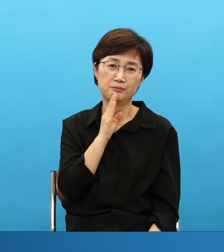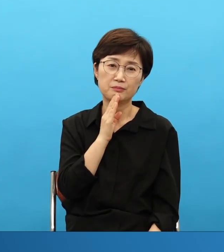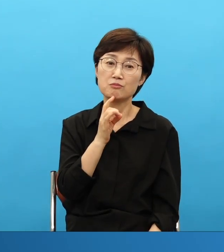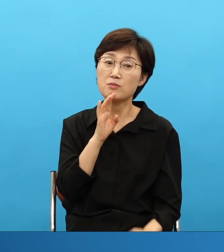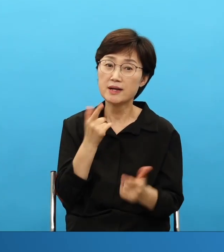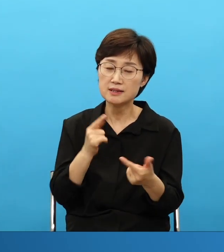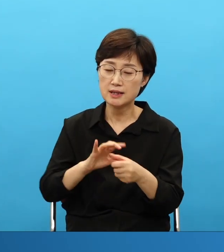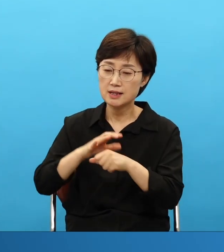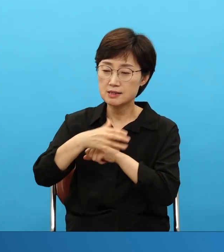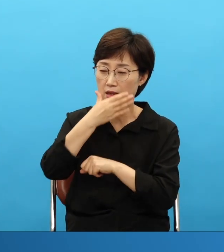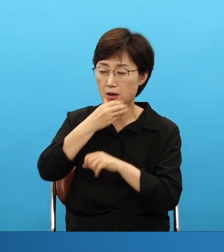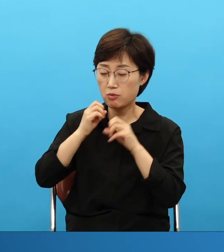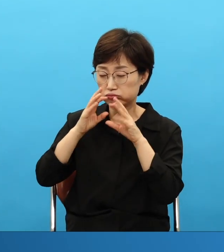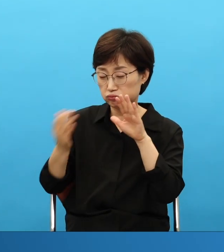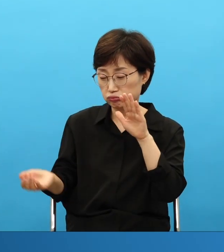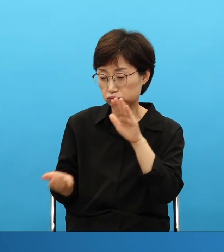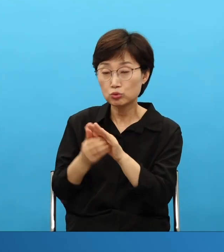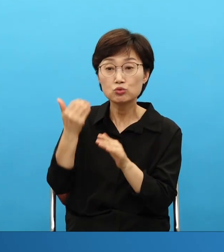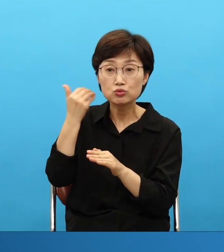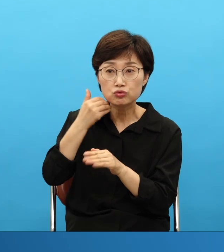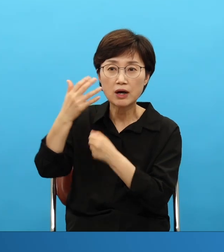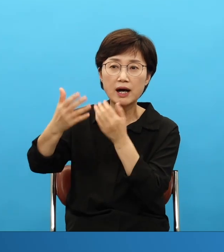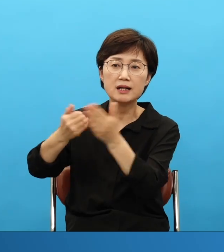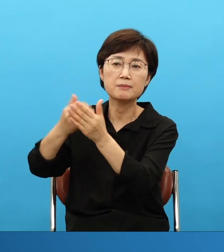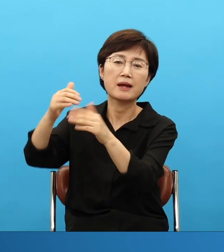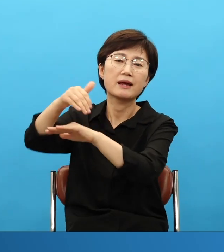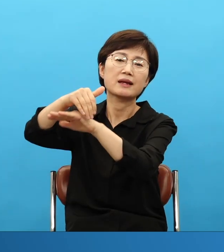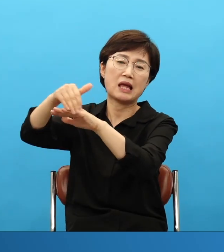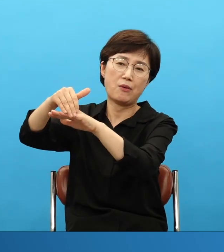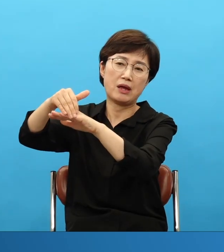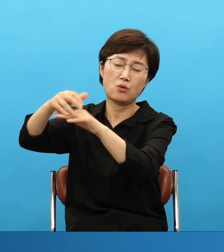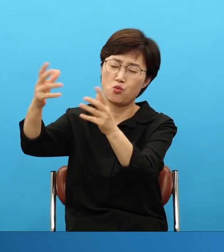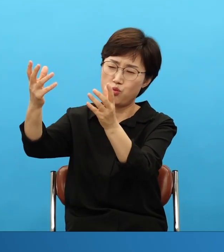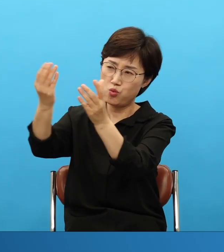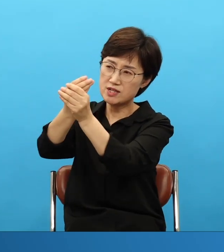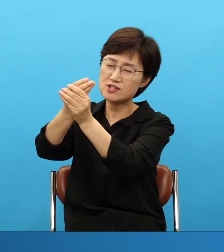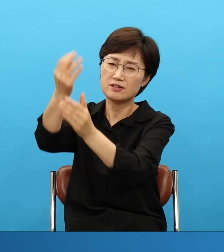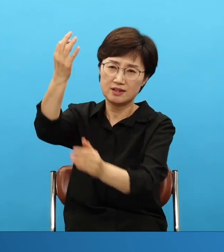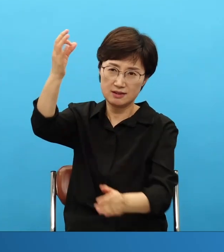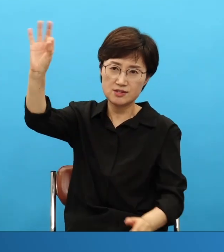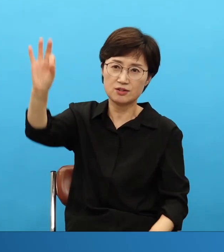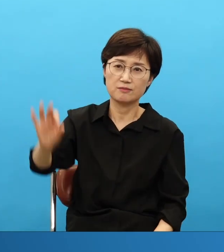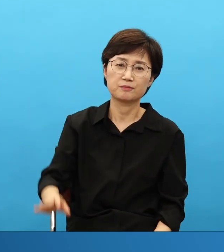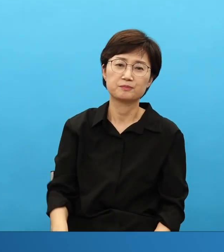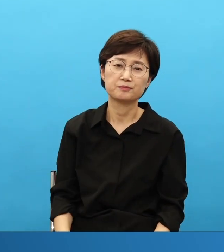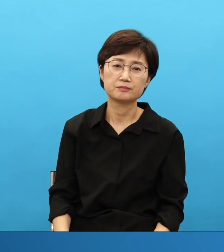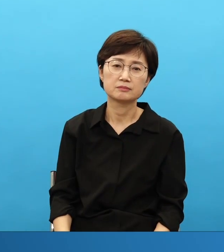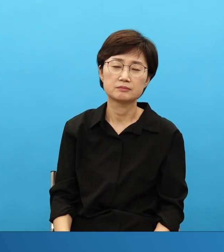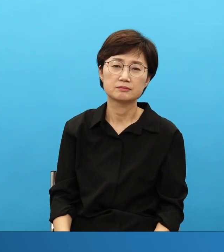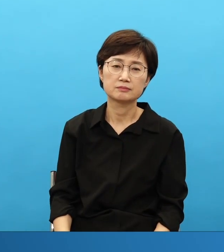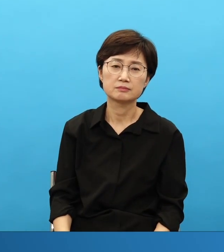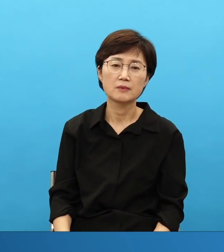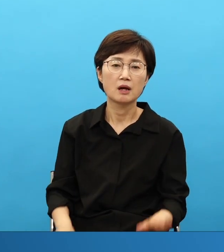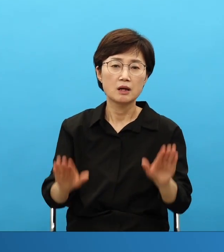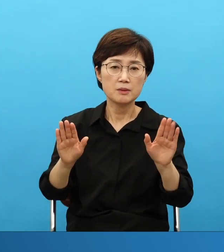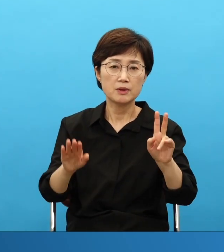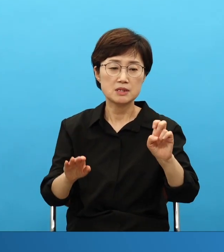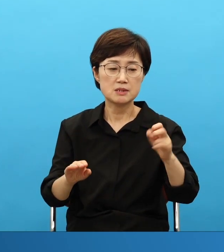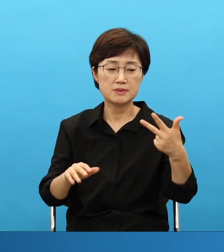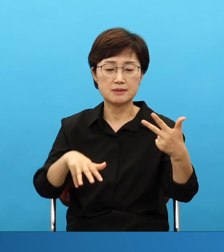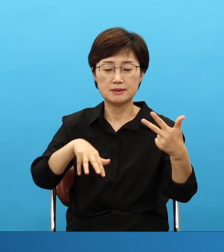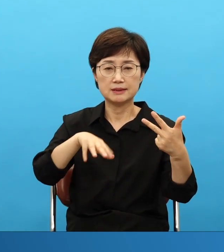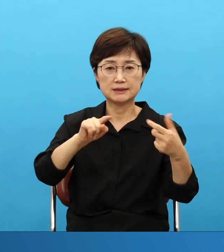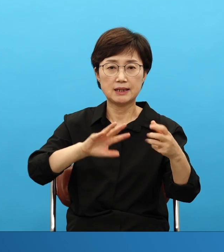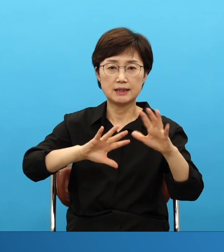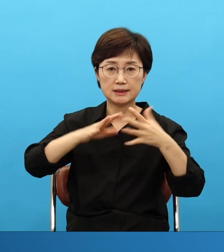이어가시는 하나님의 절대 계획을 인정할 수밖에 없었습니다 말씀드렸듯 이번 제